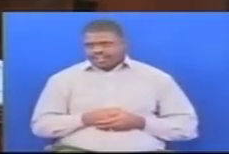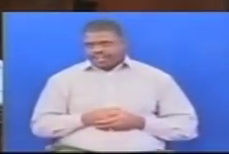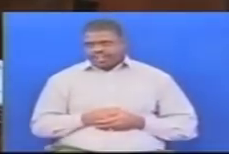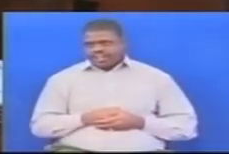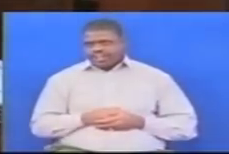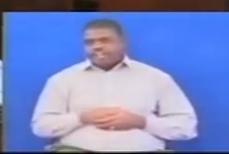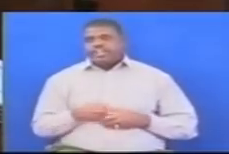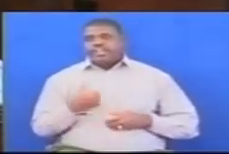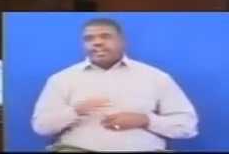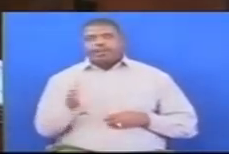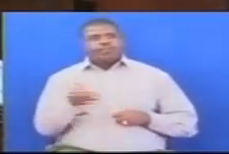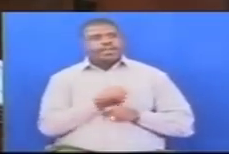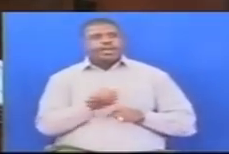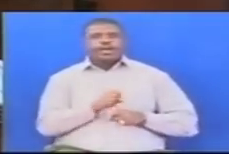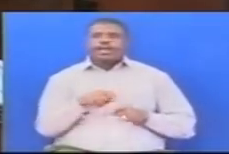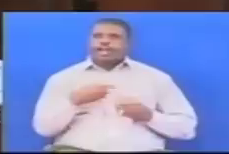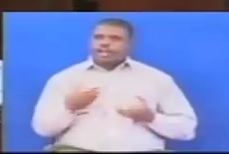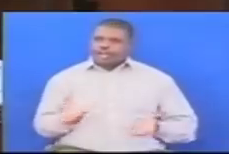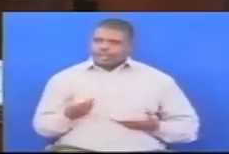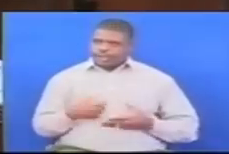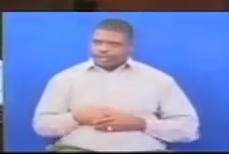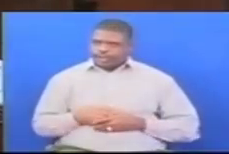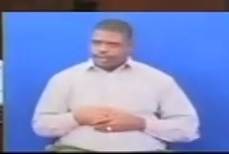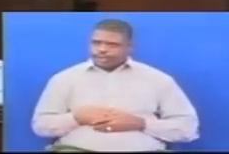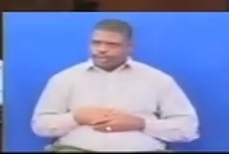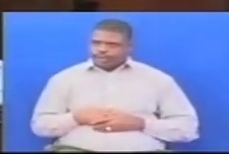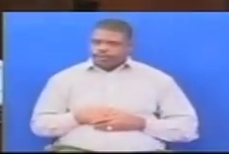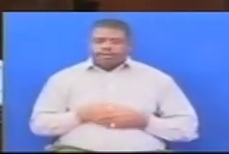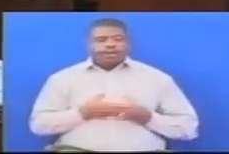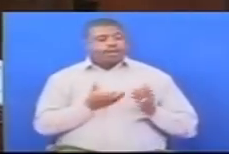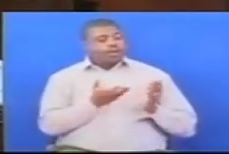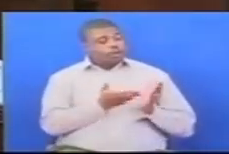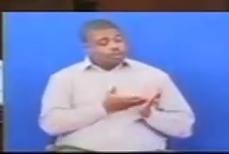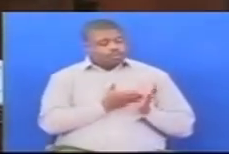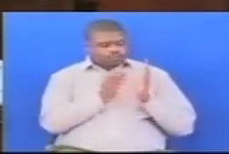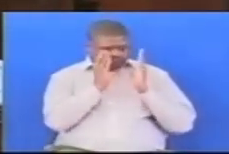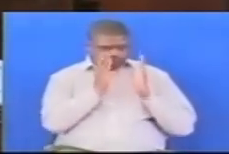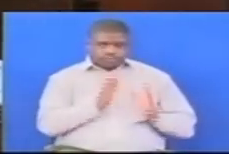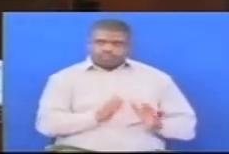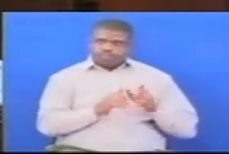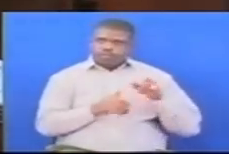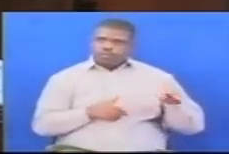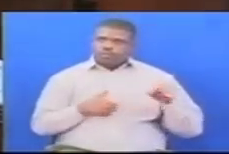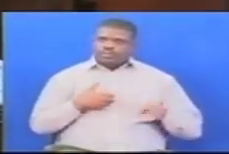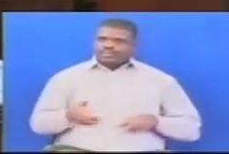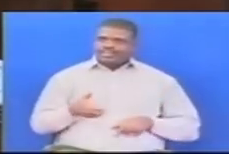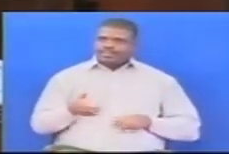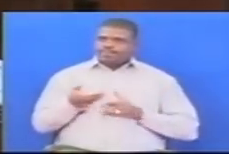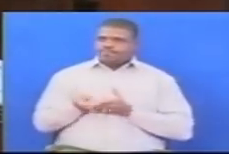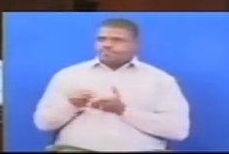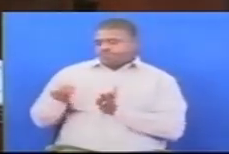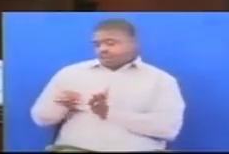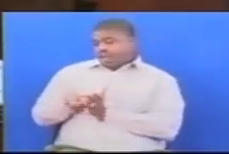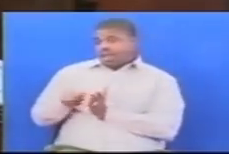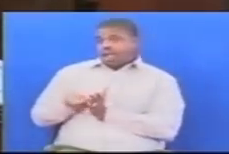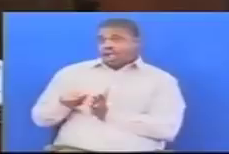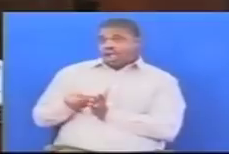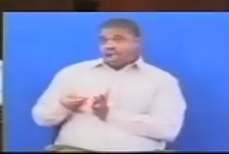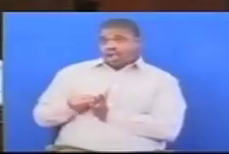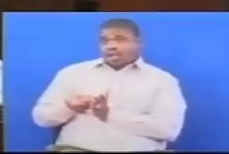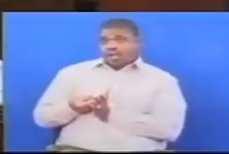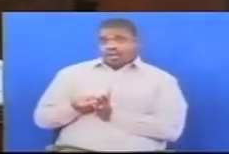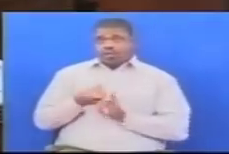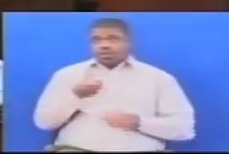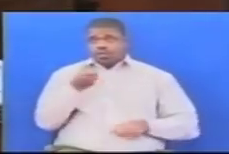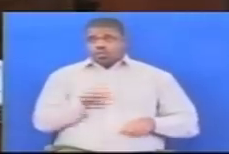Zinakwenda kufanya nini? Nikuombe sana, nikuombe sana Mheshimiwa Waziri wa Fedha na